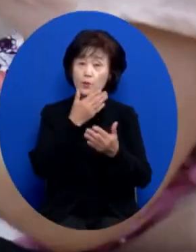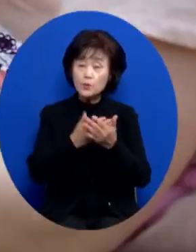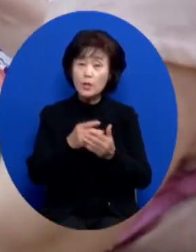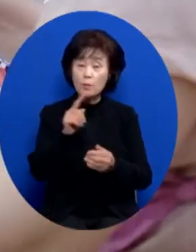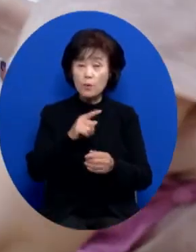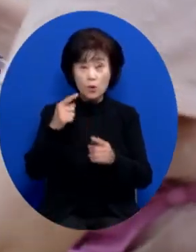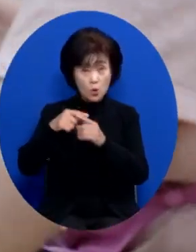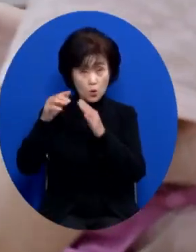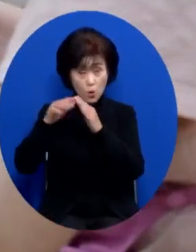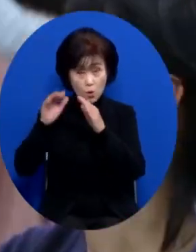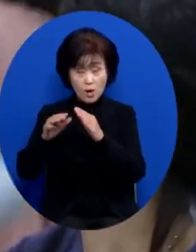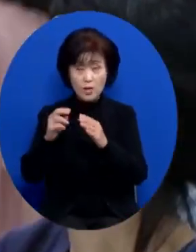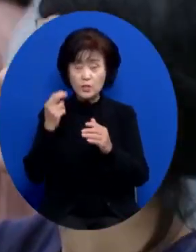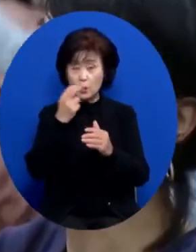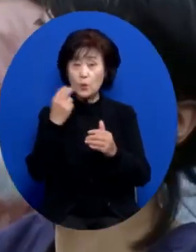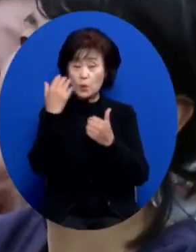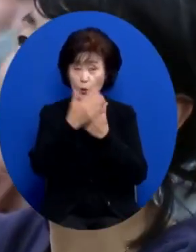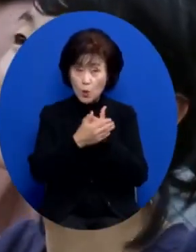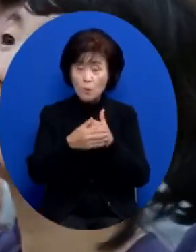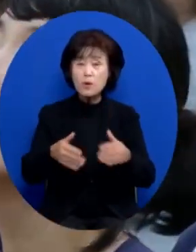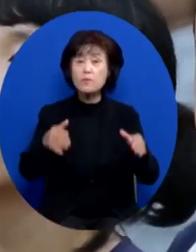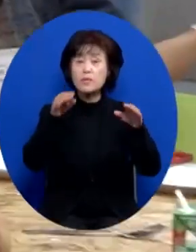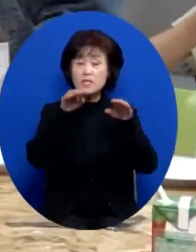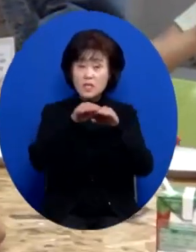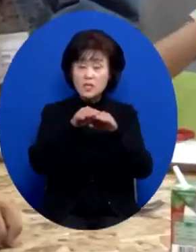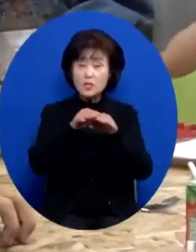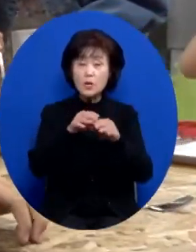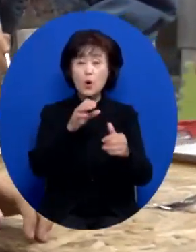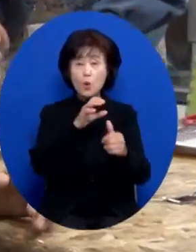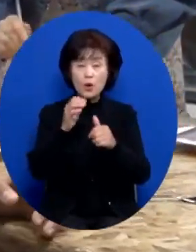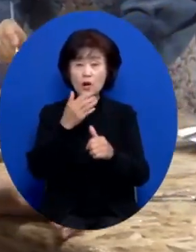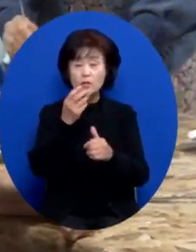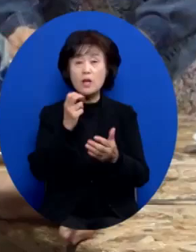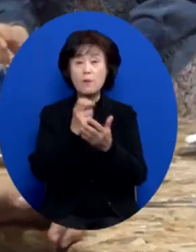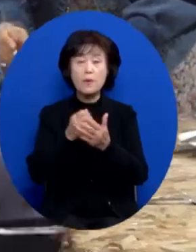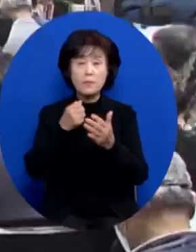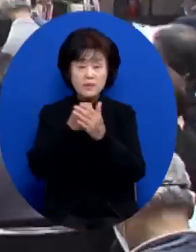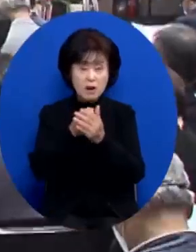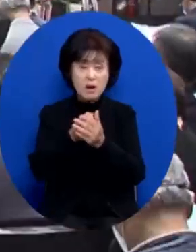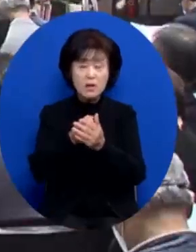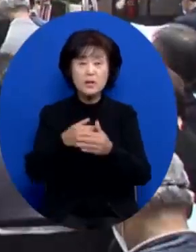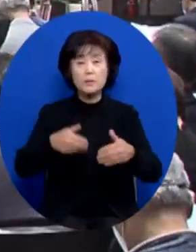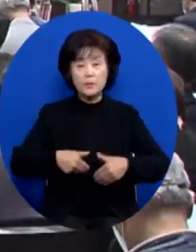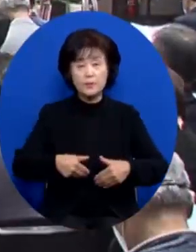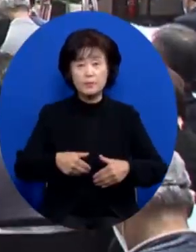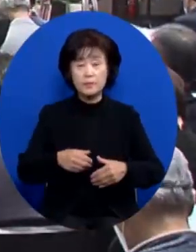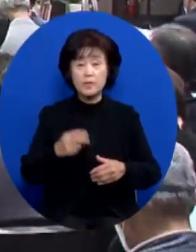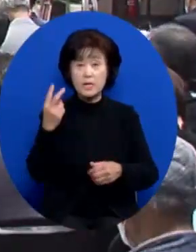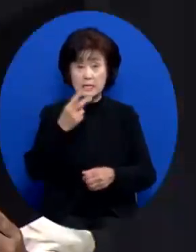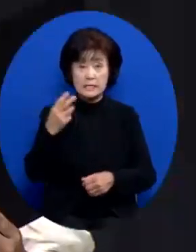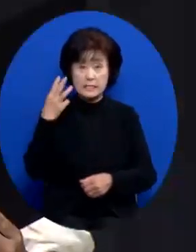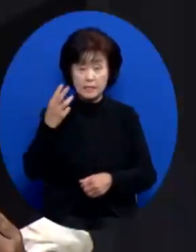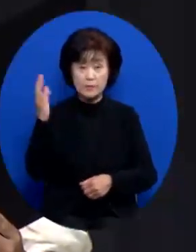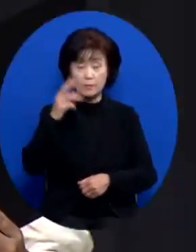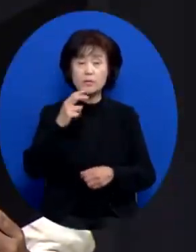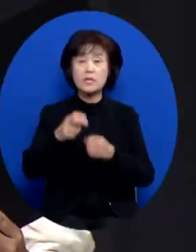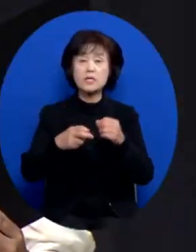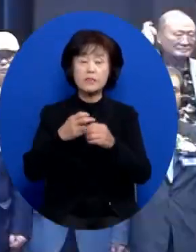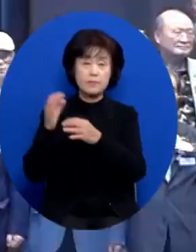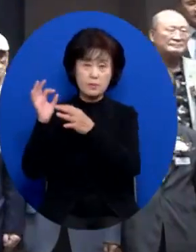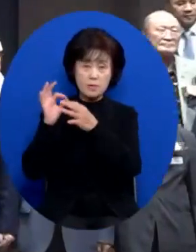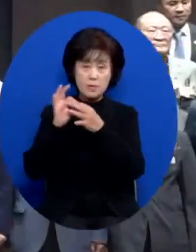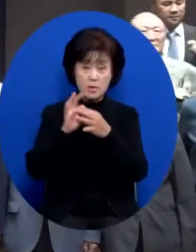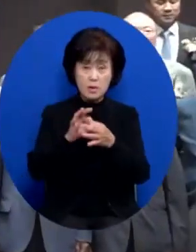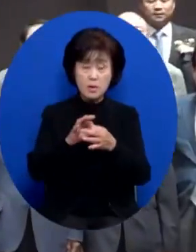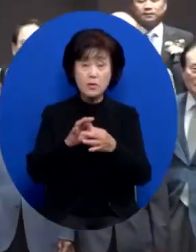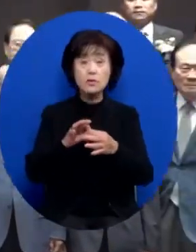바로 교회를 돌봄시설로 활용할 수 있는 법적 근거를 마련하는 겁니다. 지난 2003년부터 20년 동안